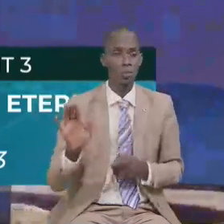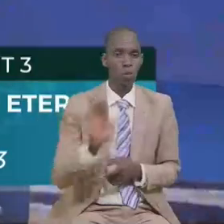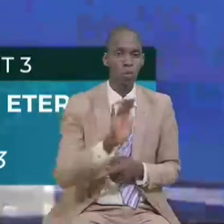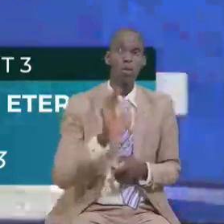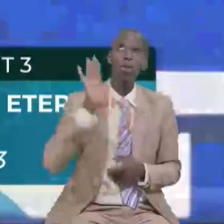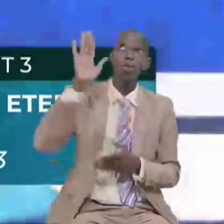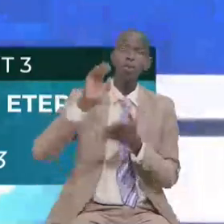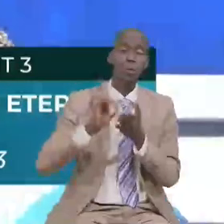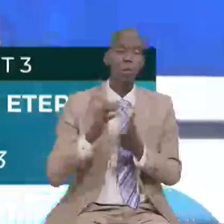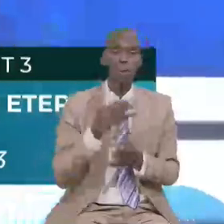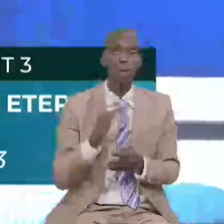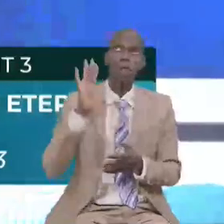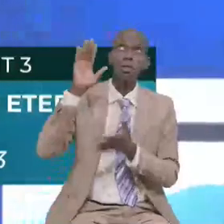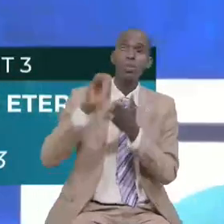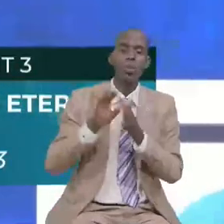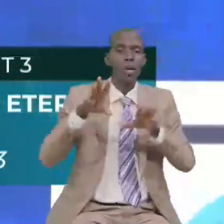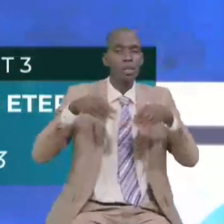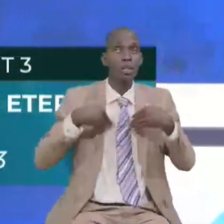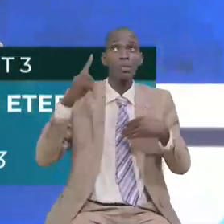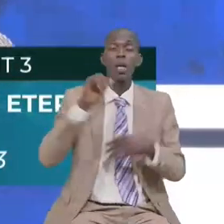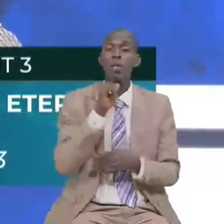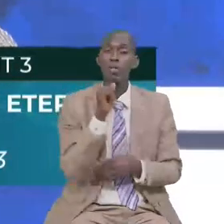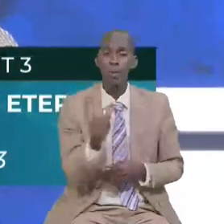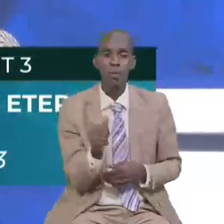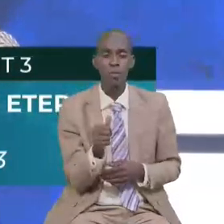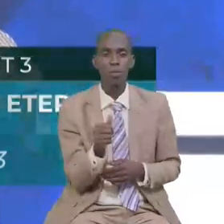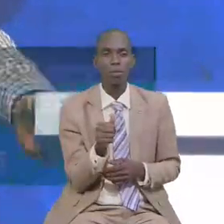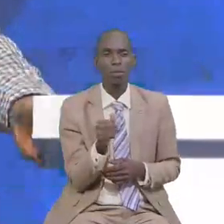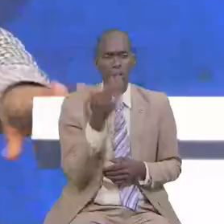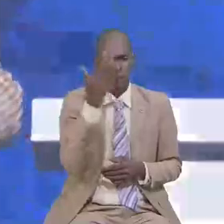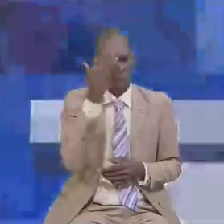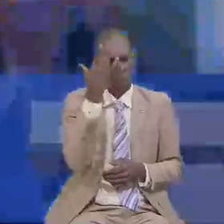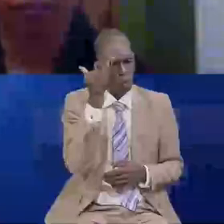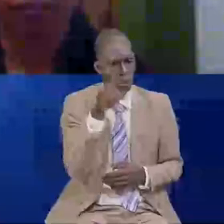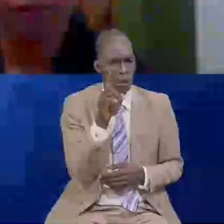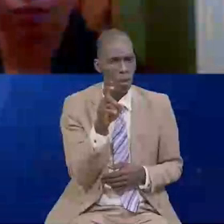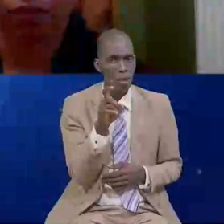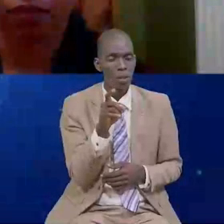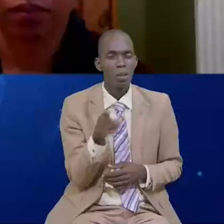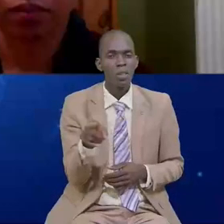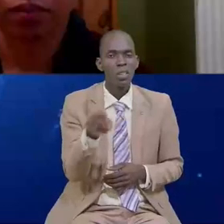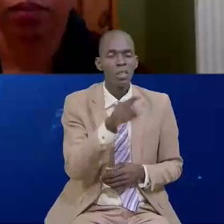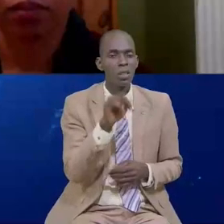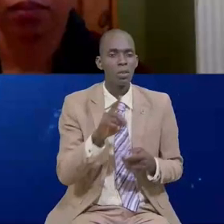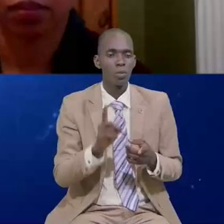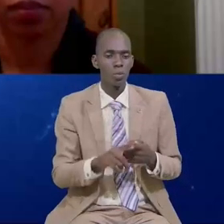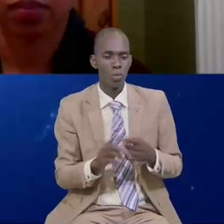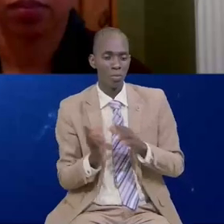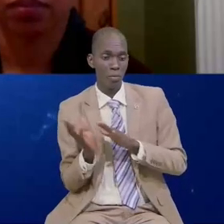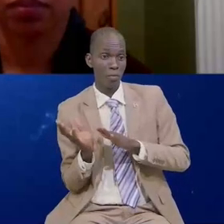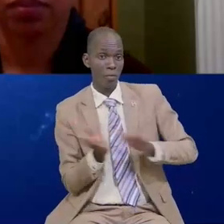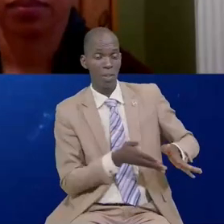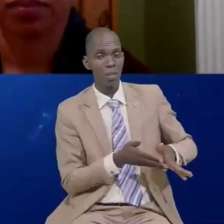les siens ne l'ont pas reçu. Vous savez pourquoi? Ils doivent abandonner.